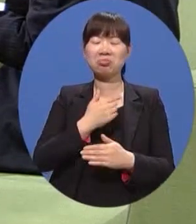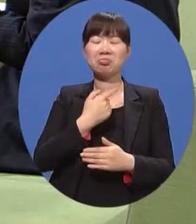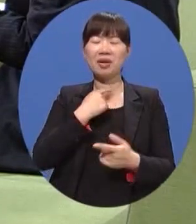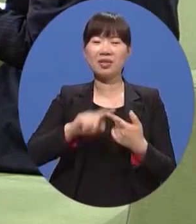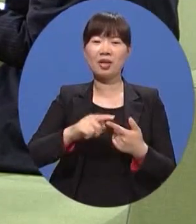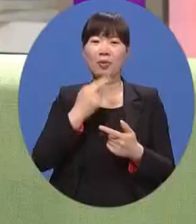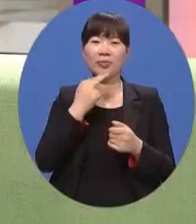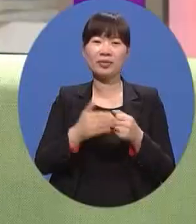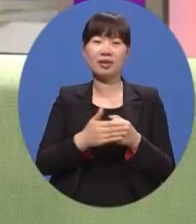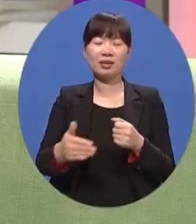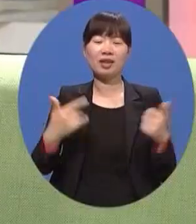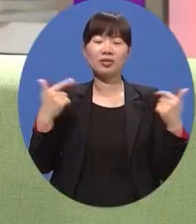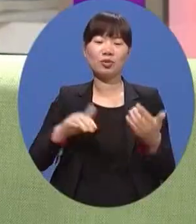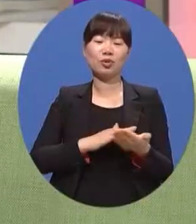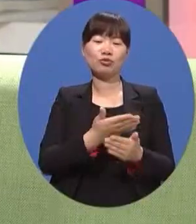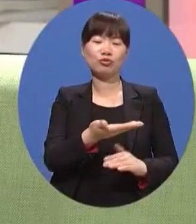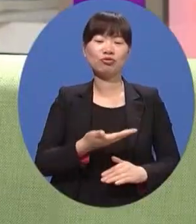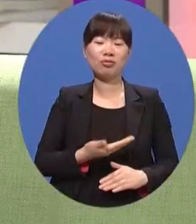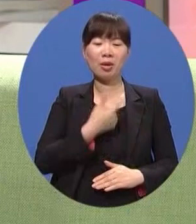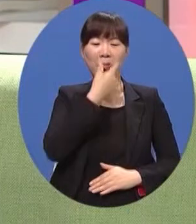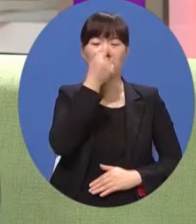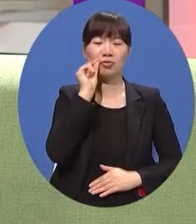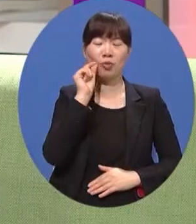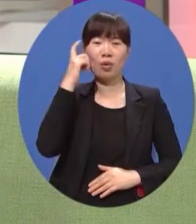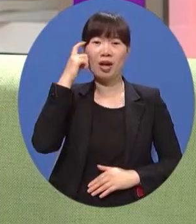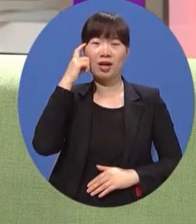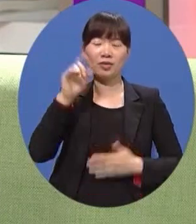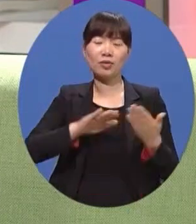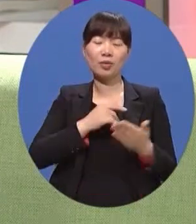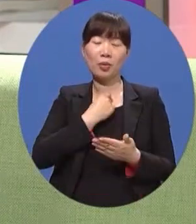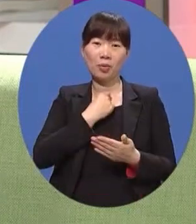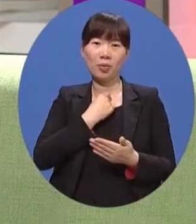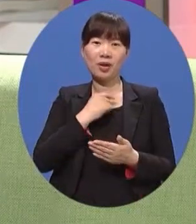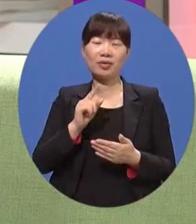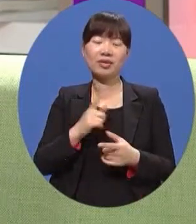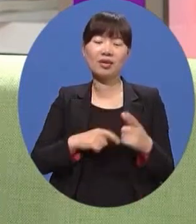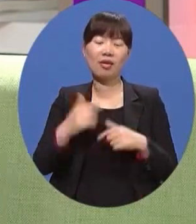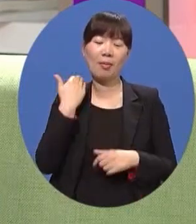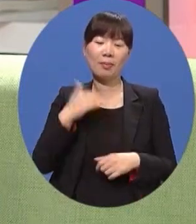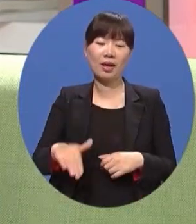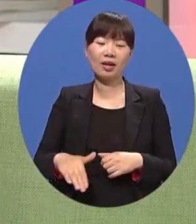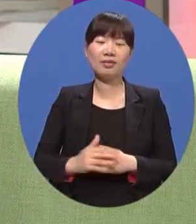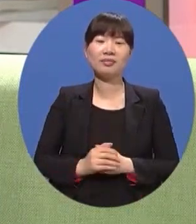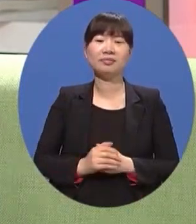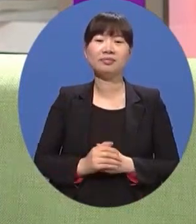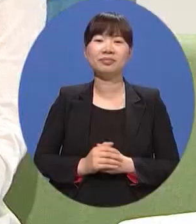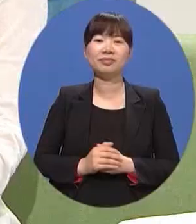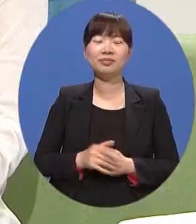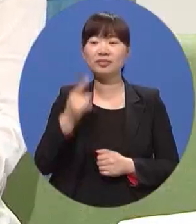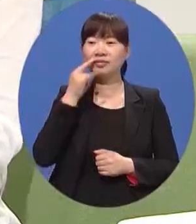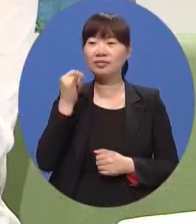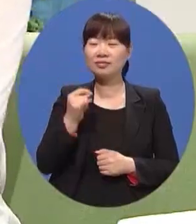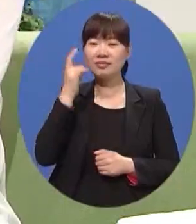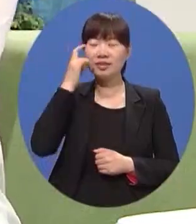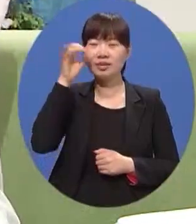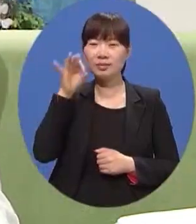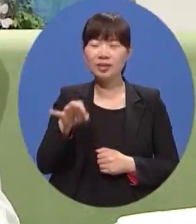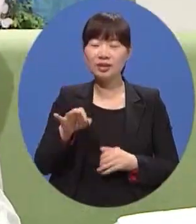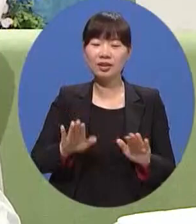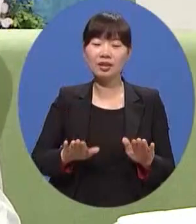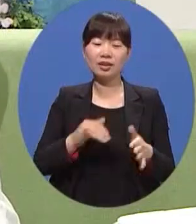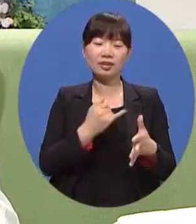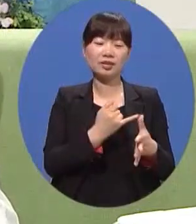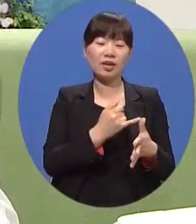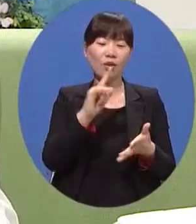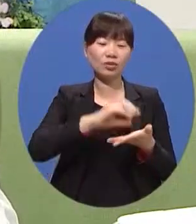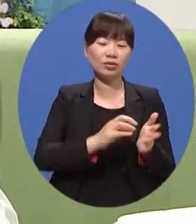그러니까 우리 엄마는 늘 놀아주는 게 부족하다라고. 네. 그러니까 자기 놀이 욕구에는 턱없이 부족한 것을 이제 볼 수가 있죠. 어머니가 생각하시기에 금채랑 한